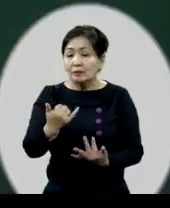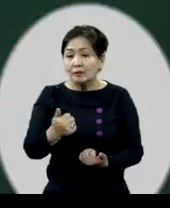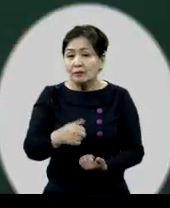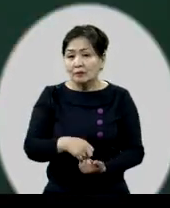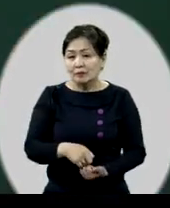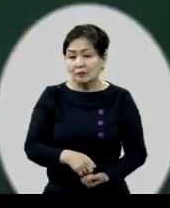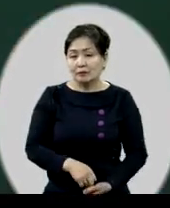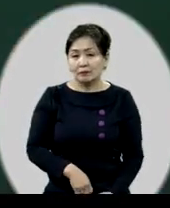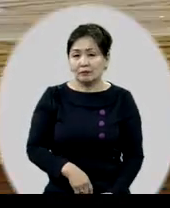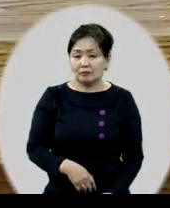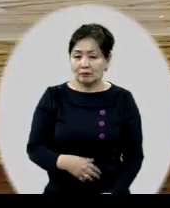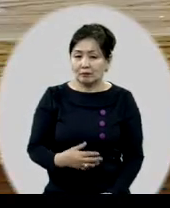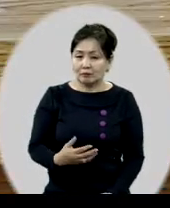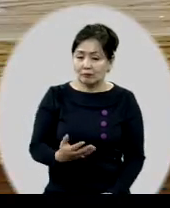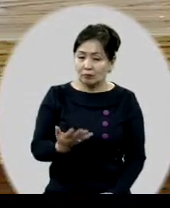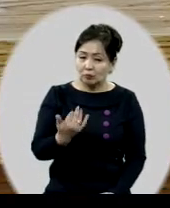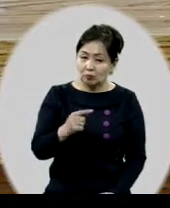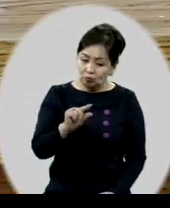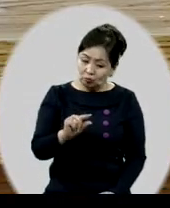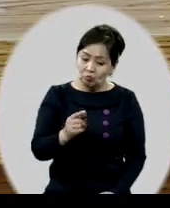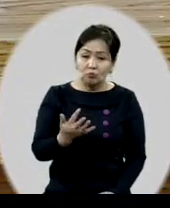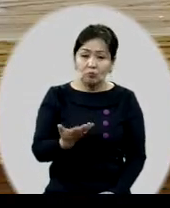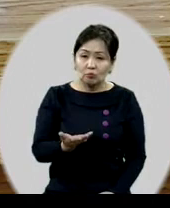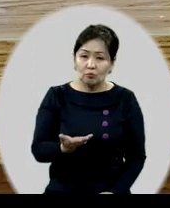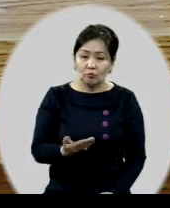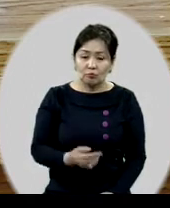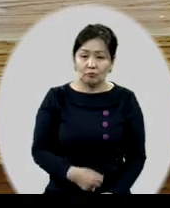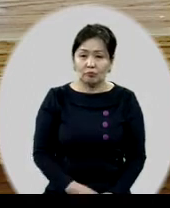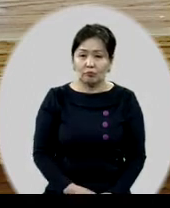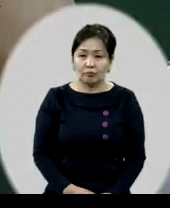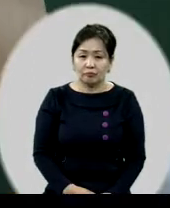5-1 хэсгийн. Одоо ямар хэмжээтэй ус үлдсэн байна вэ?